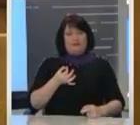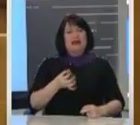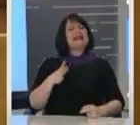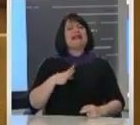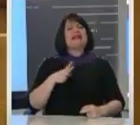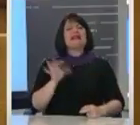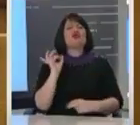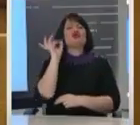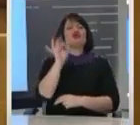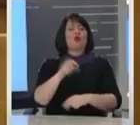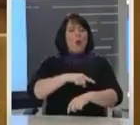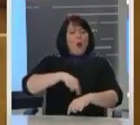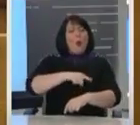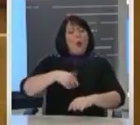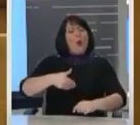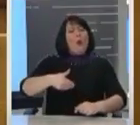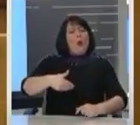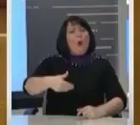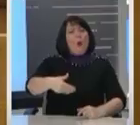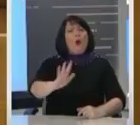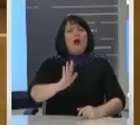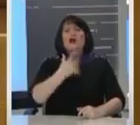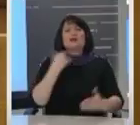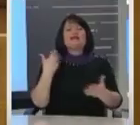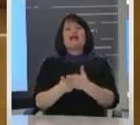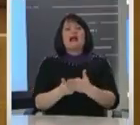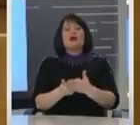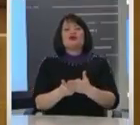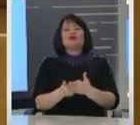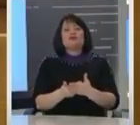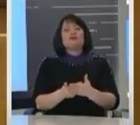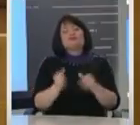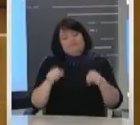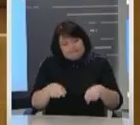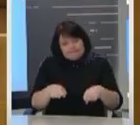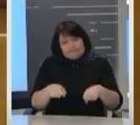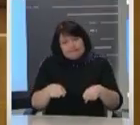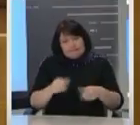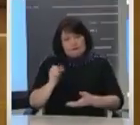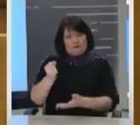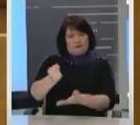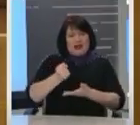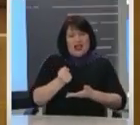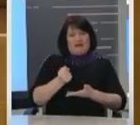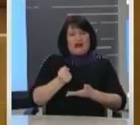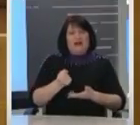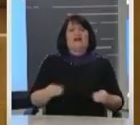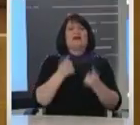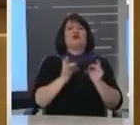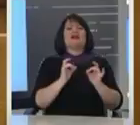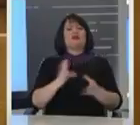πρόθεσή τους ήταν να σπαταλήσουν τον χρόνο, καθώς στο τέλος εμείς θα υποκύπταμε και θα τους δίναμε χρήματα χωρίς να κάνουν